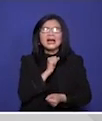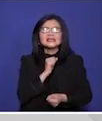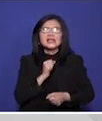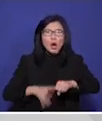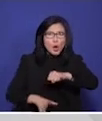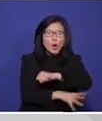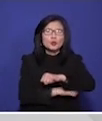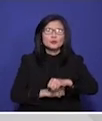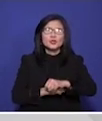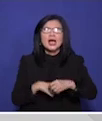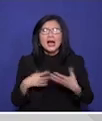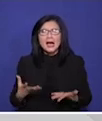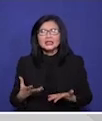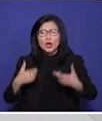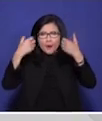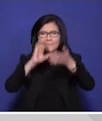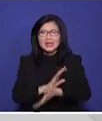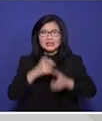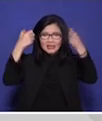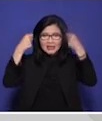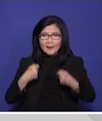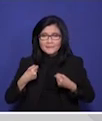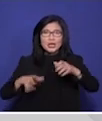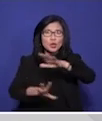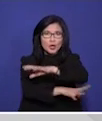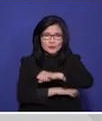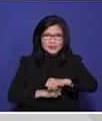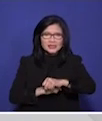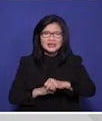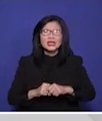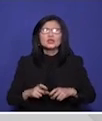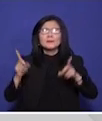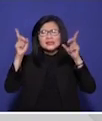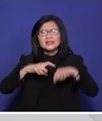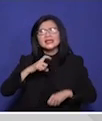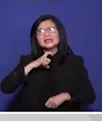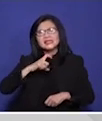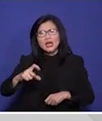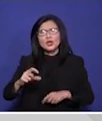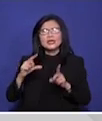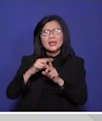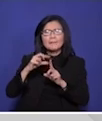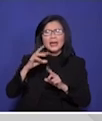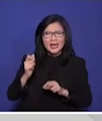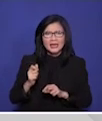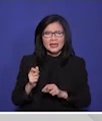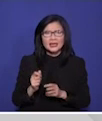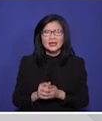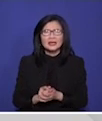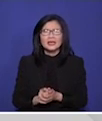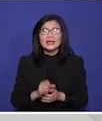mantan napi korupsi yang Bapak calonkan sebagai calek itu ada ijw